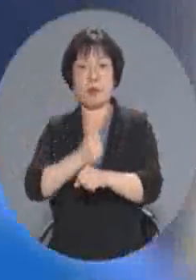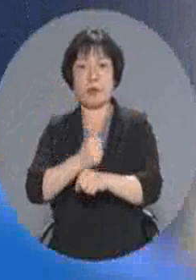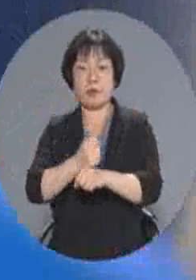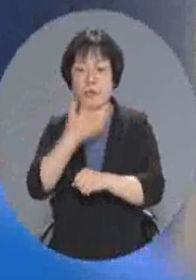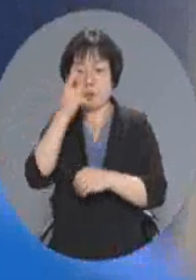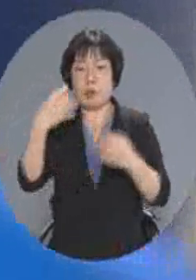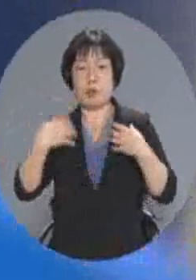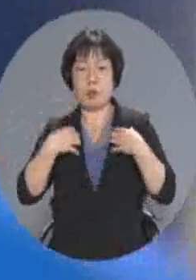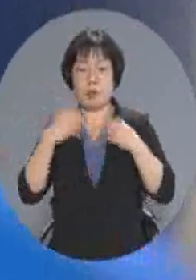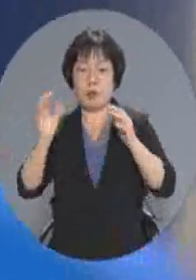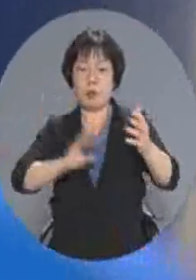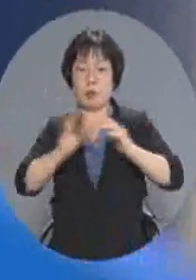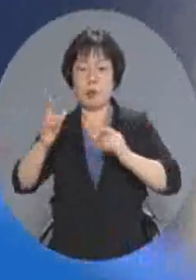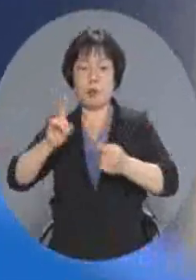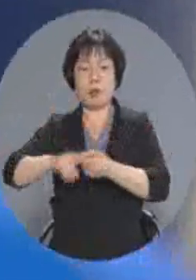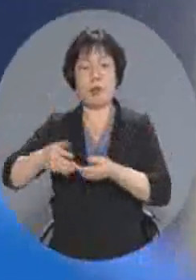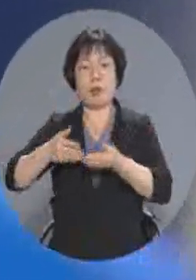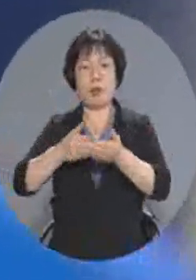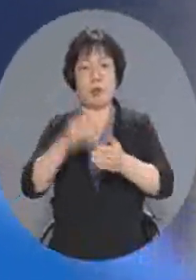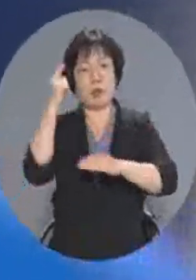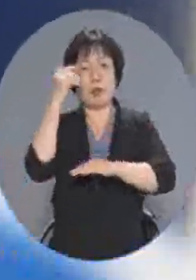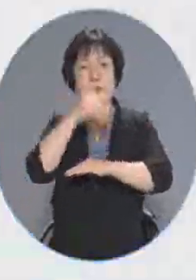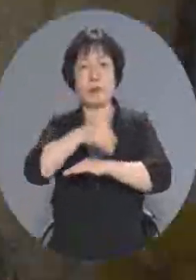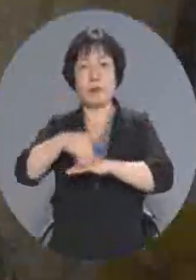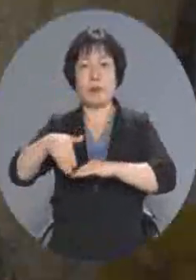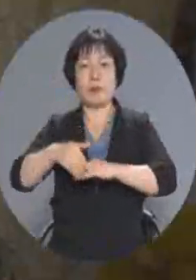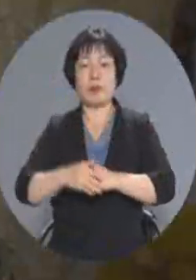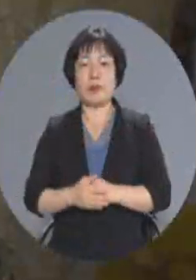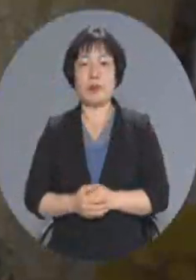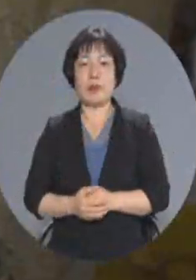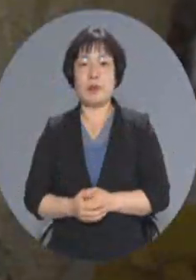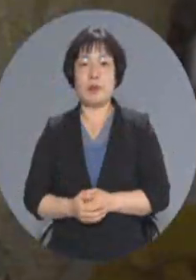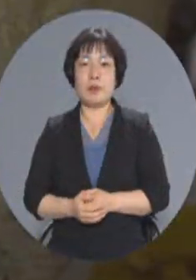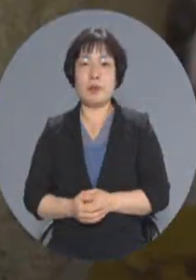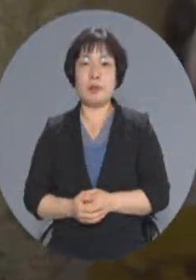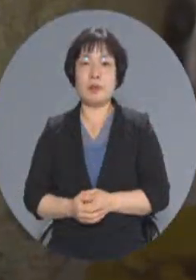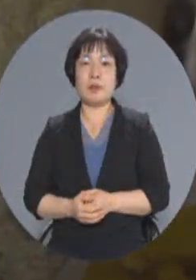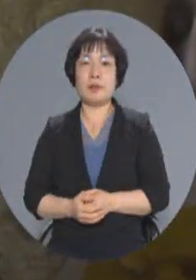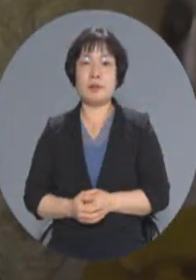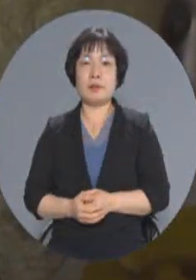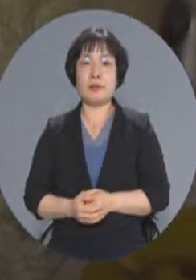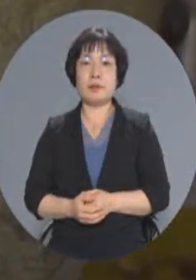순천시의 공론화를 요구할 계획입니다. MBC 뉴스 문형철입니다.